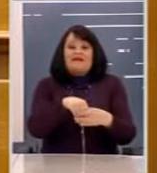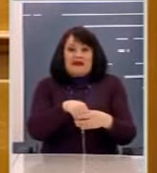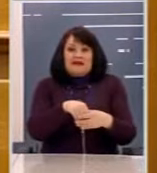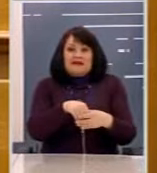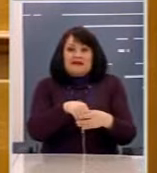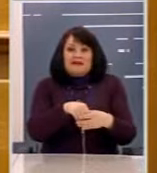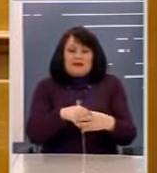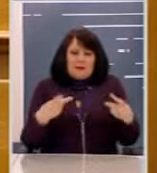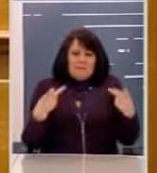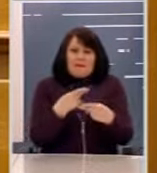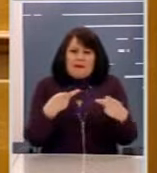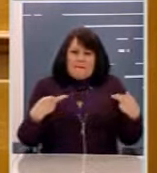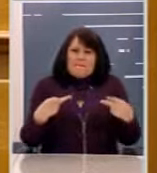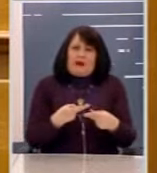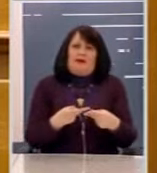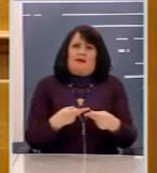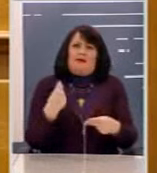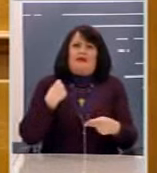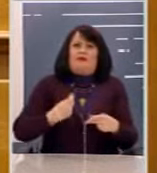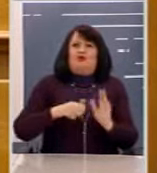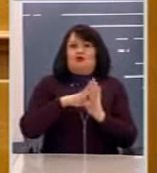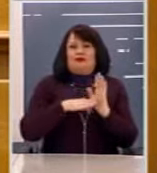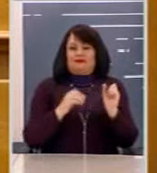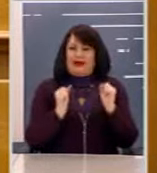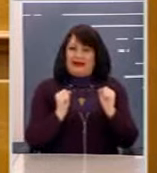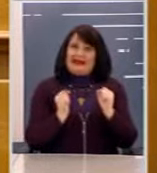ακροτηριαστική για το δημόσιο σύστημα υγείας